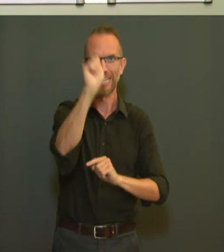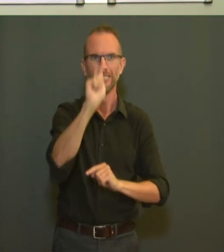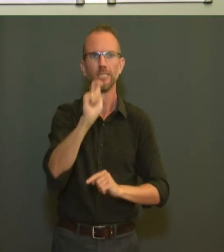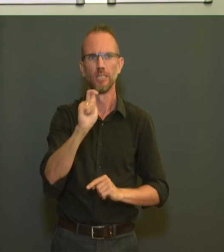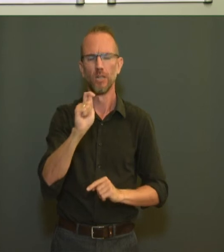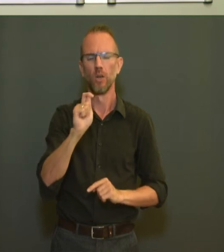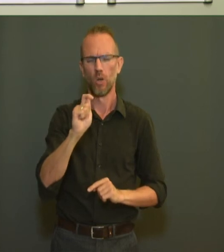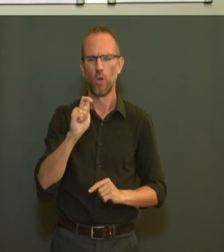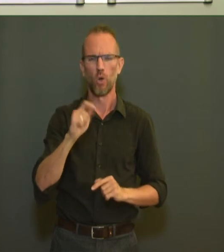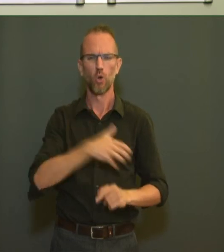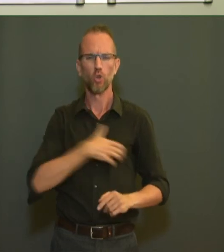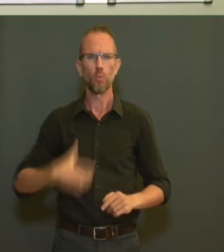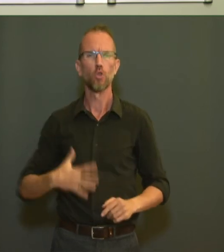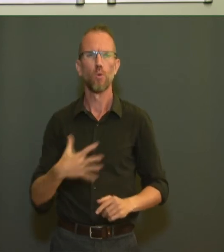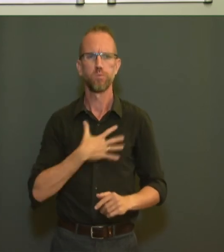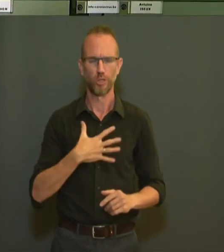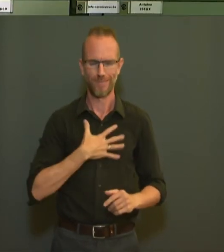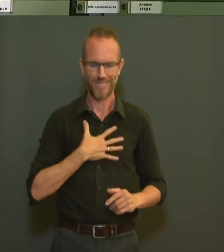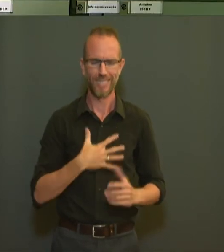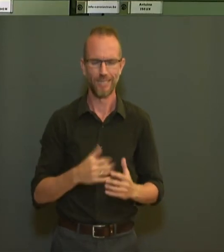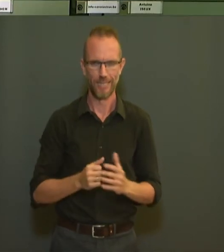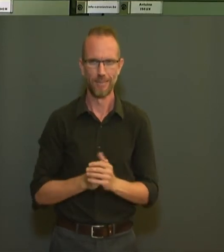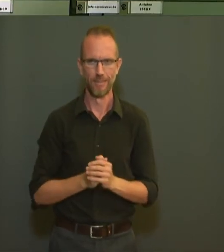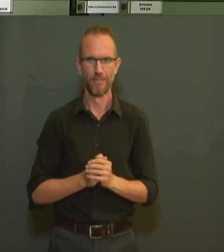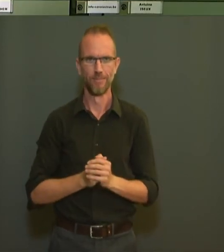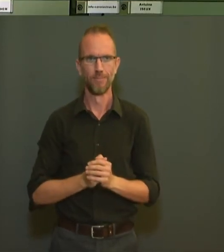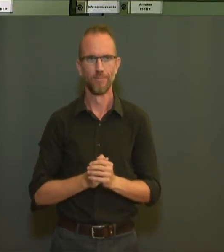Borsbeek. Merci pour votre attention.